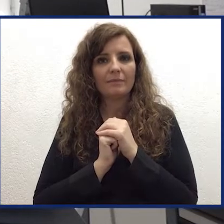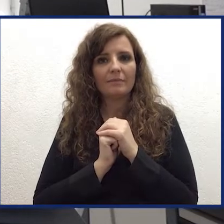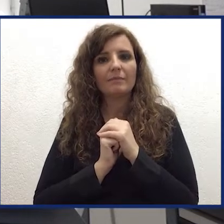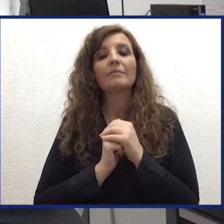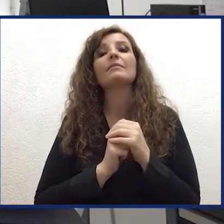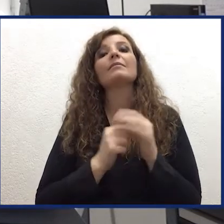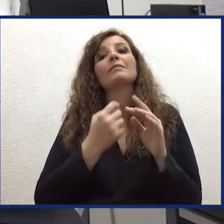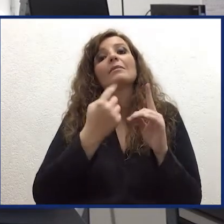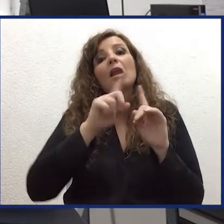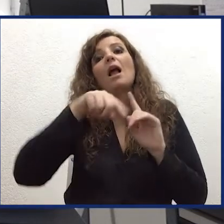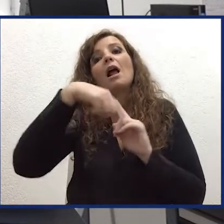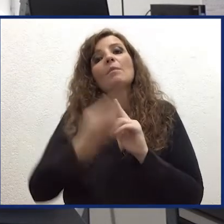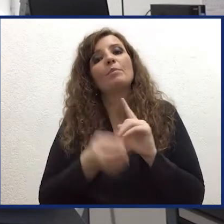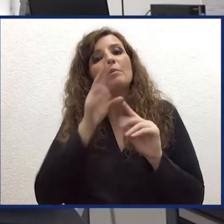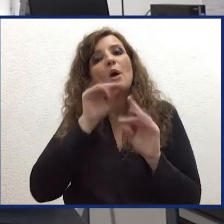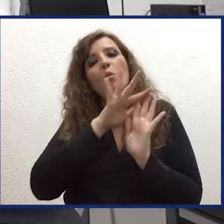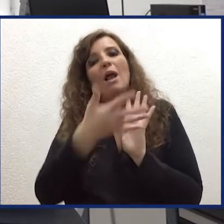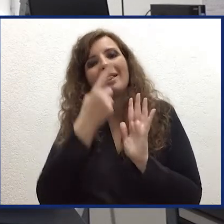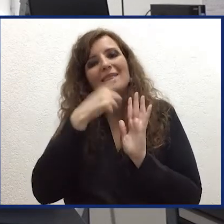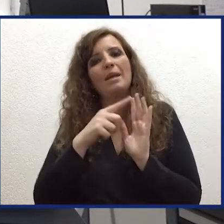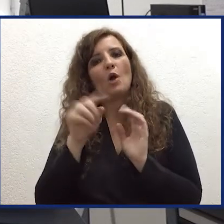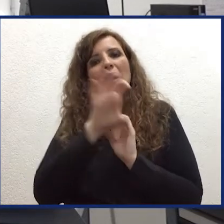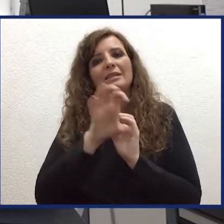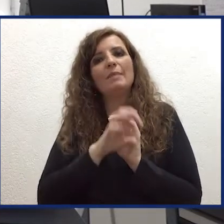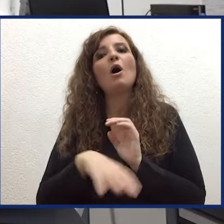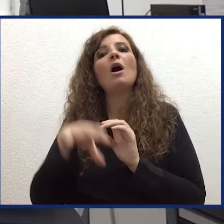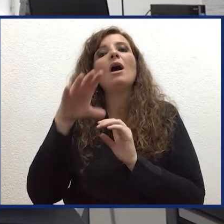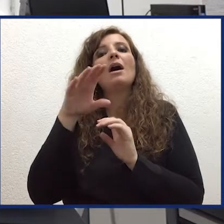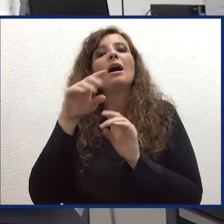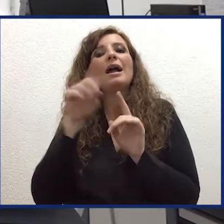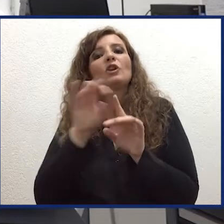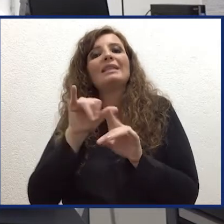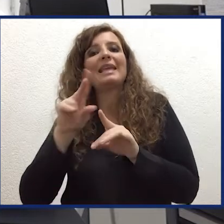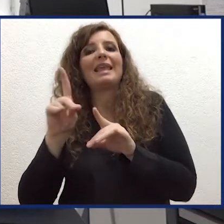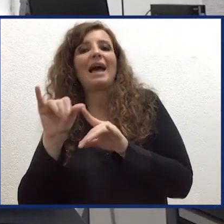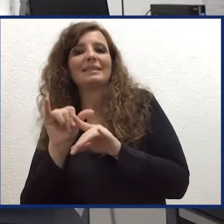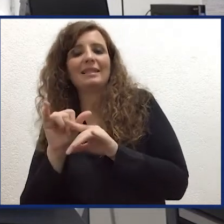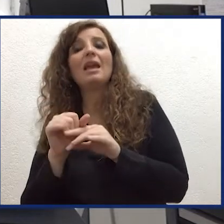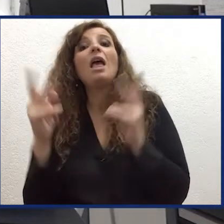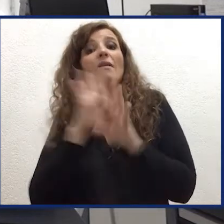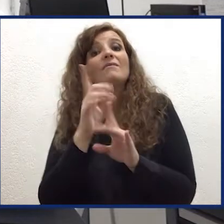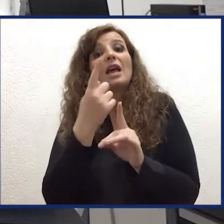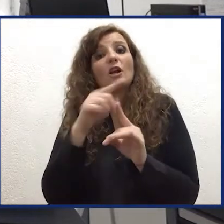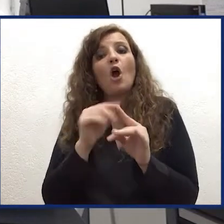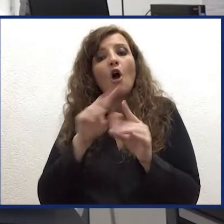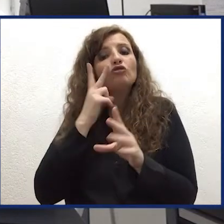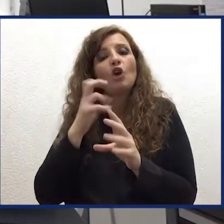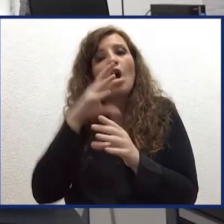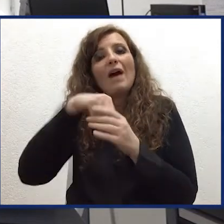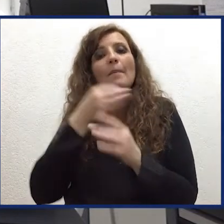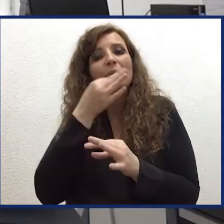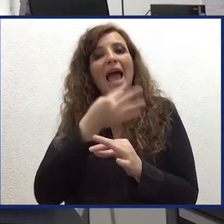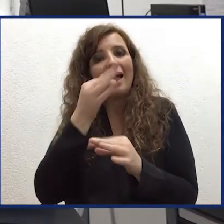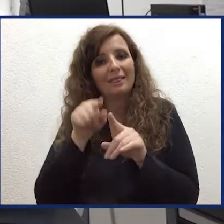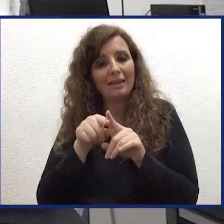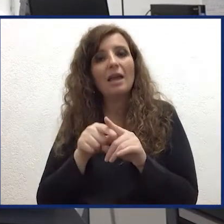Oggi invece parleremo di un altro tipo di enzimi, che sarebbe la beta-glucosidasi. La beta-glucosidasi è un enzima che si trova all'interno delle